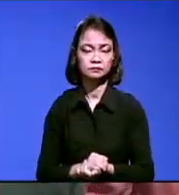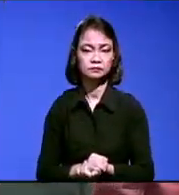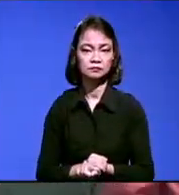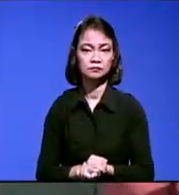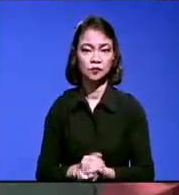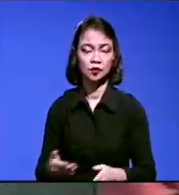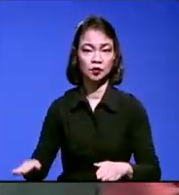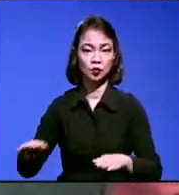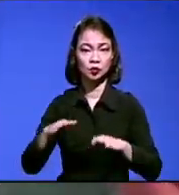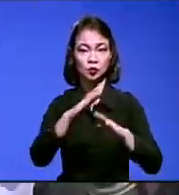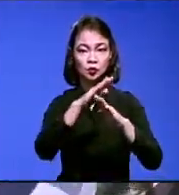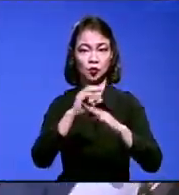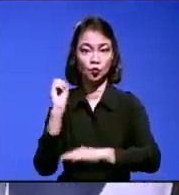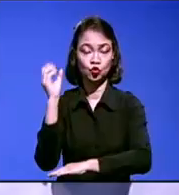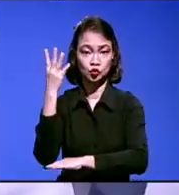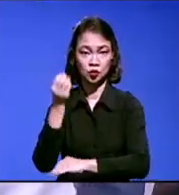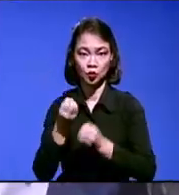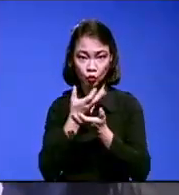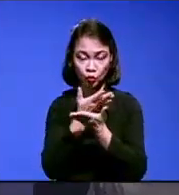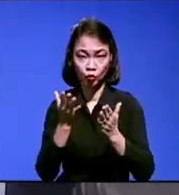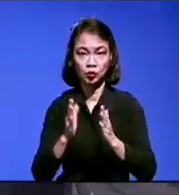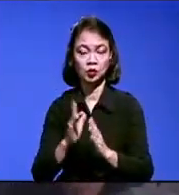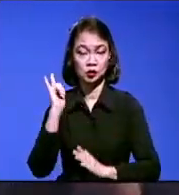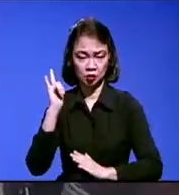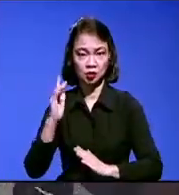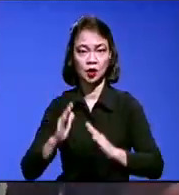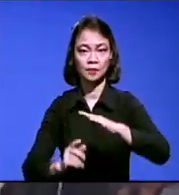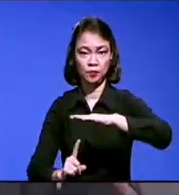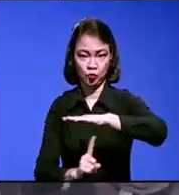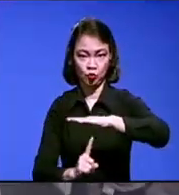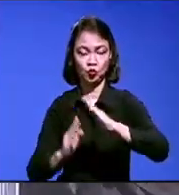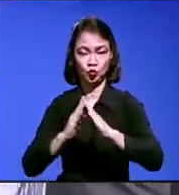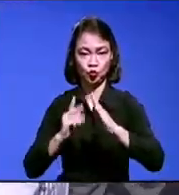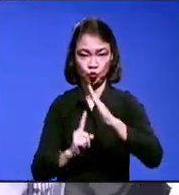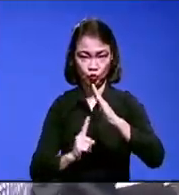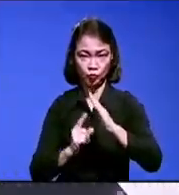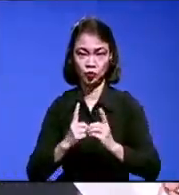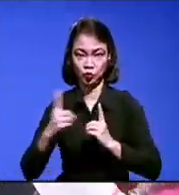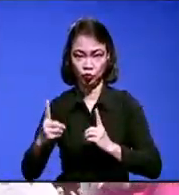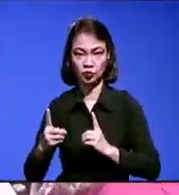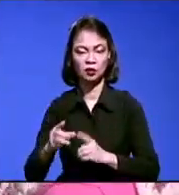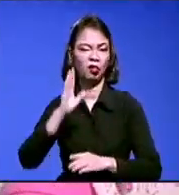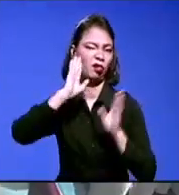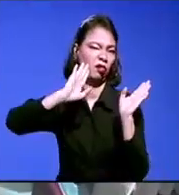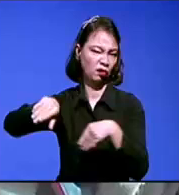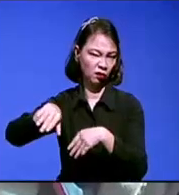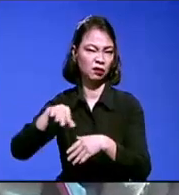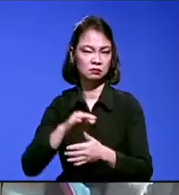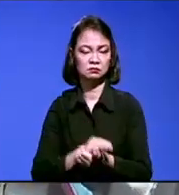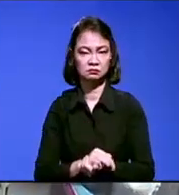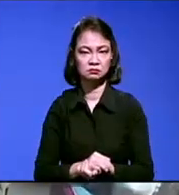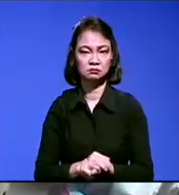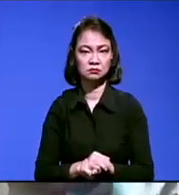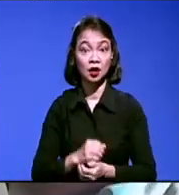jalur puncak karena imbauan untuk tetap berada di rumah dan physical distancing masih saja tidak diindahkan. Pak, dengan